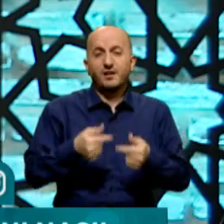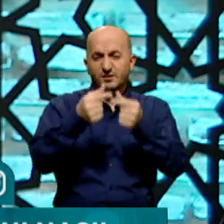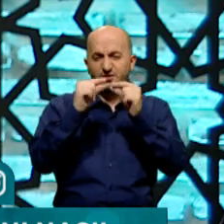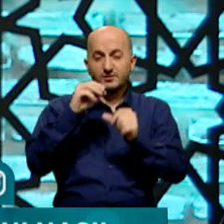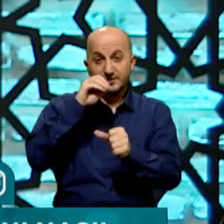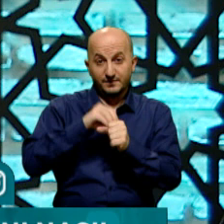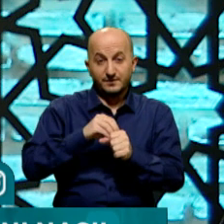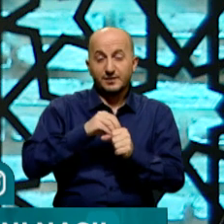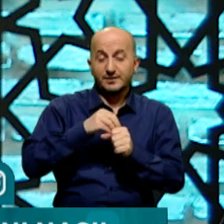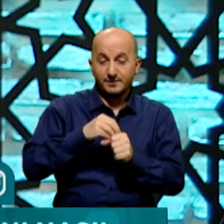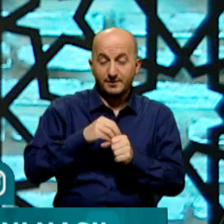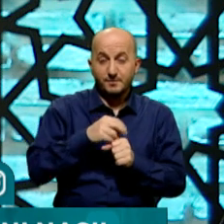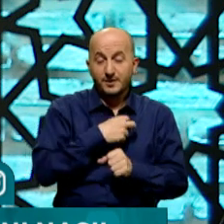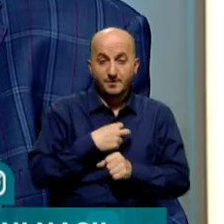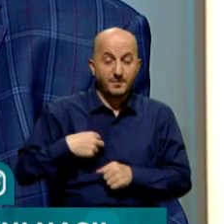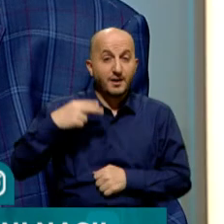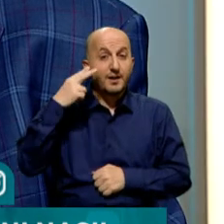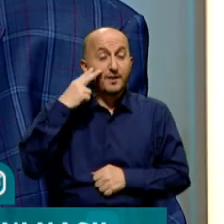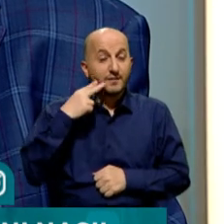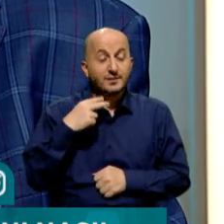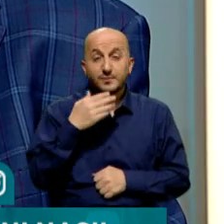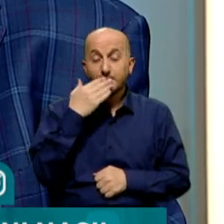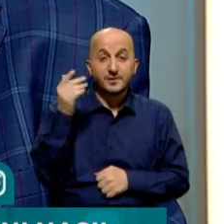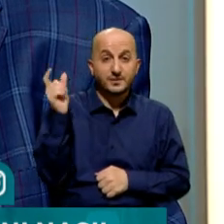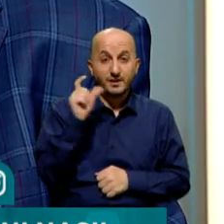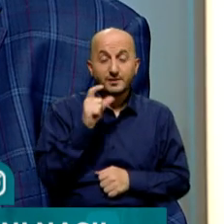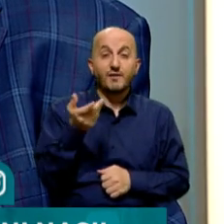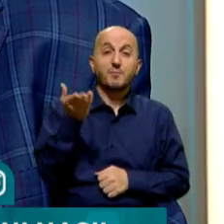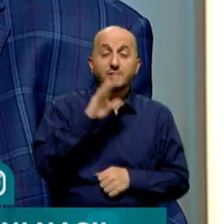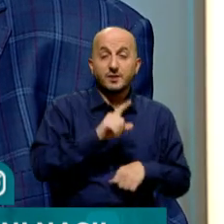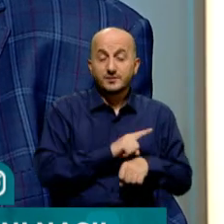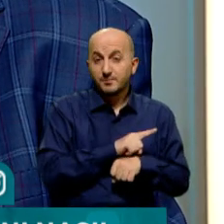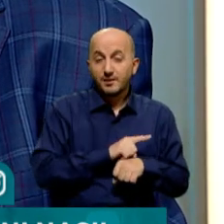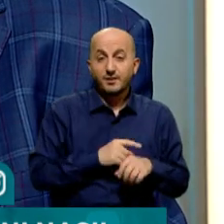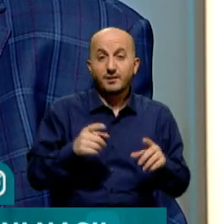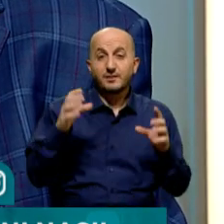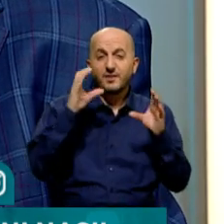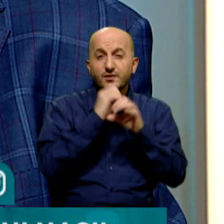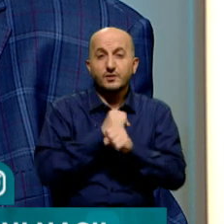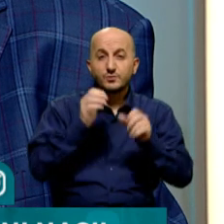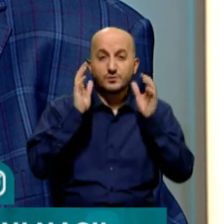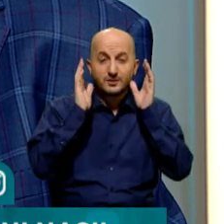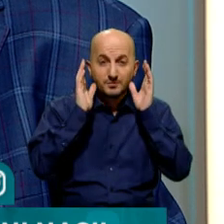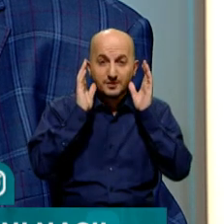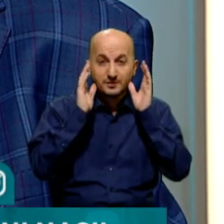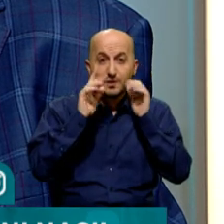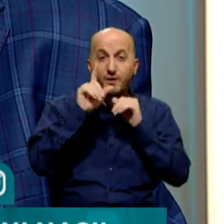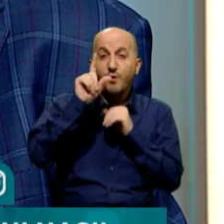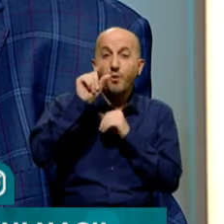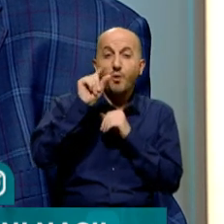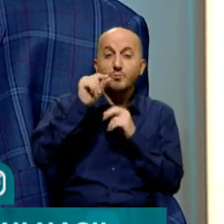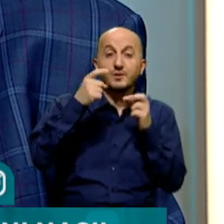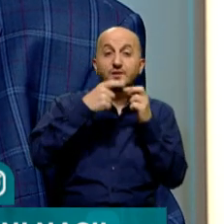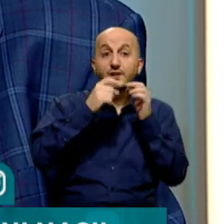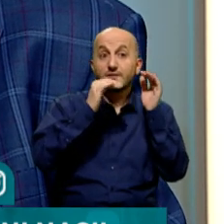ki Peygamberimiz ne Ramazan'da ne de başka zamanlarda teheccüd namazını 11 rekattan